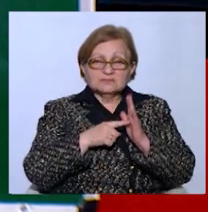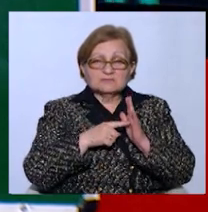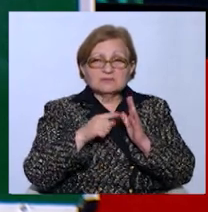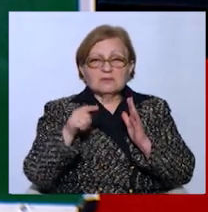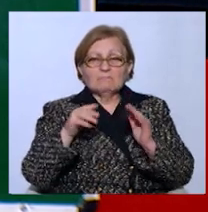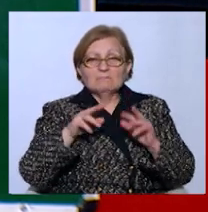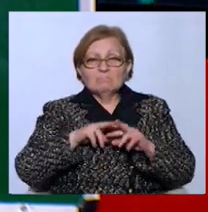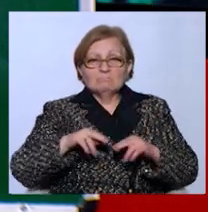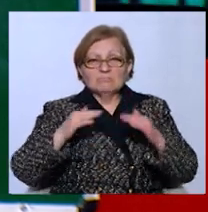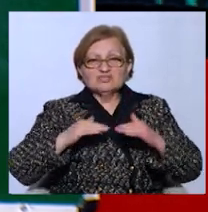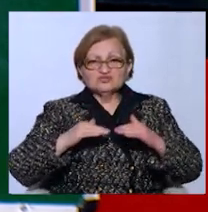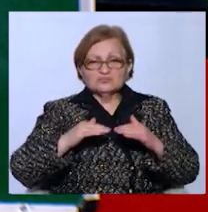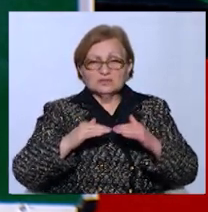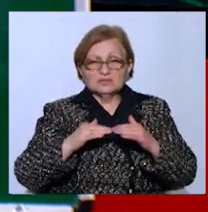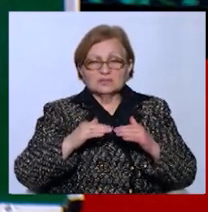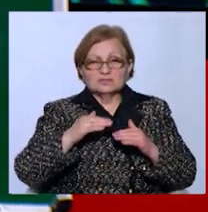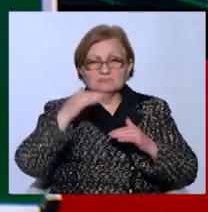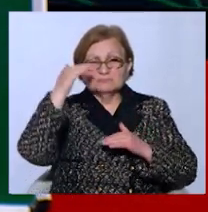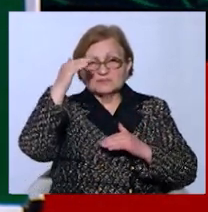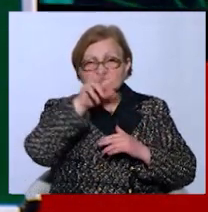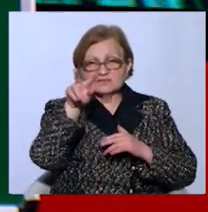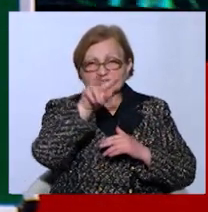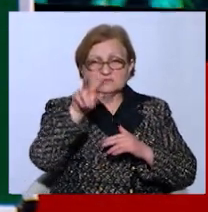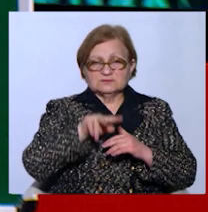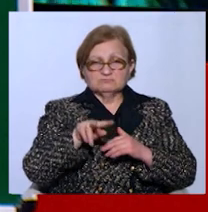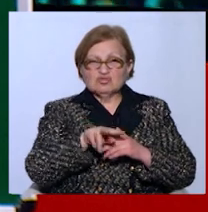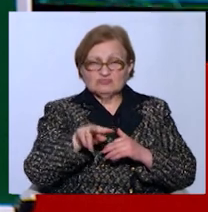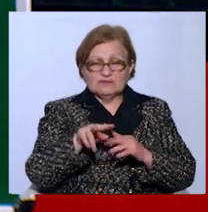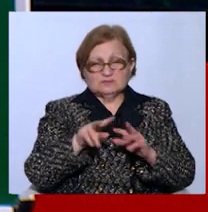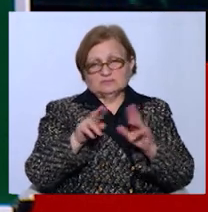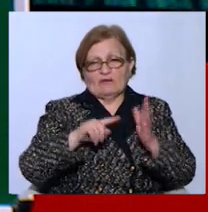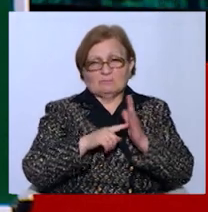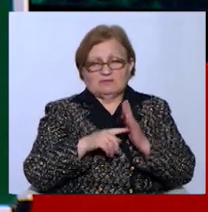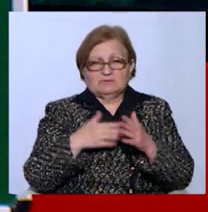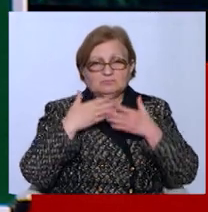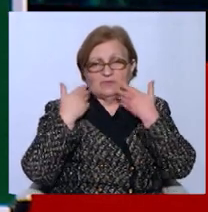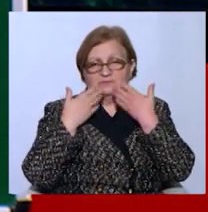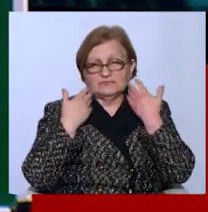მათი მნიშვნელები. რიცხვის გამრავლება რიცხვზე მნიშვნელს მნიშვნელზე.